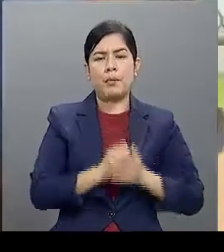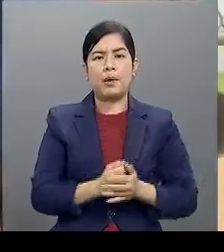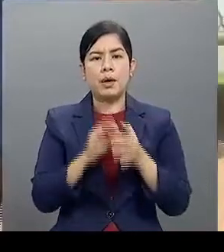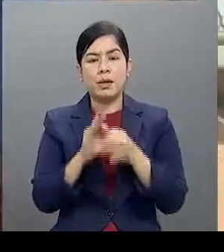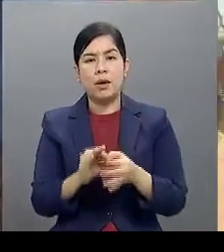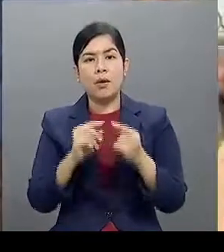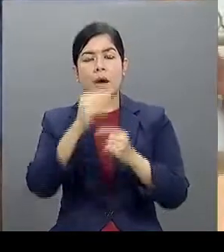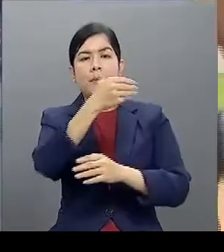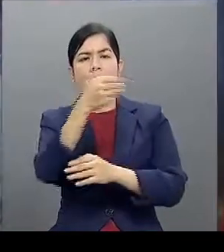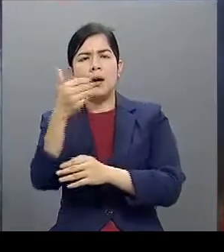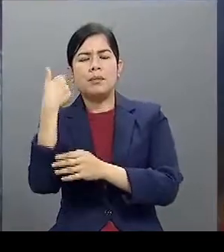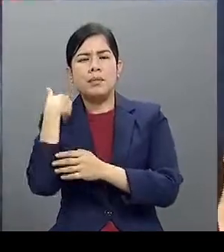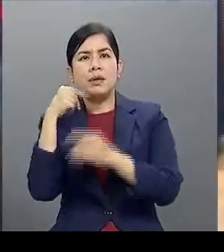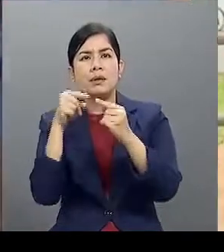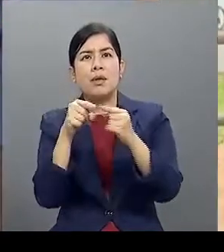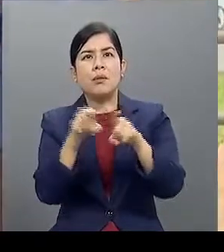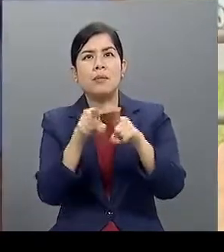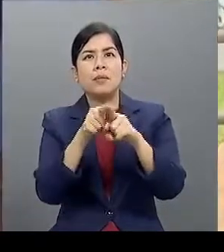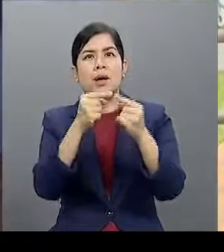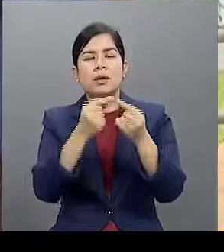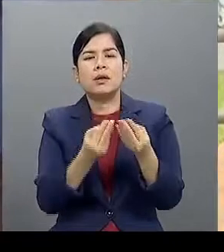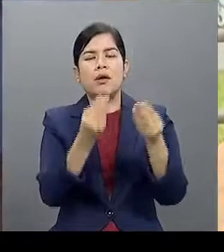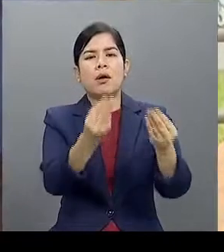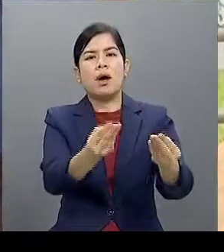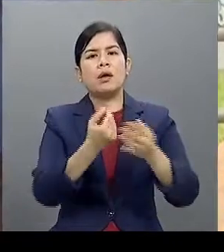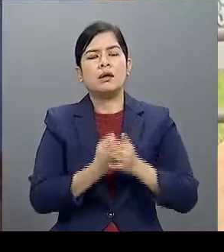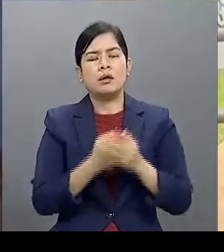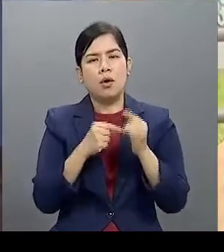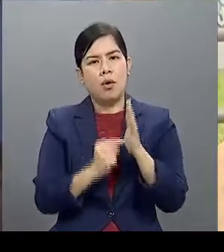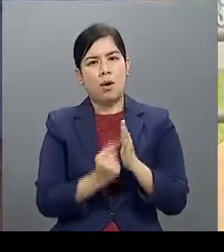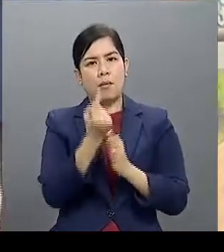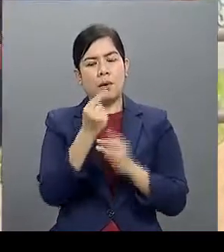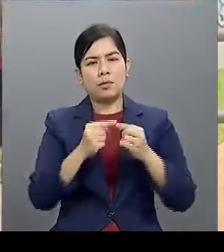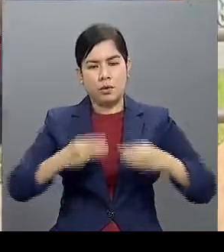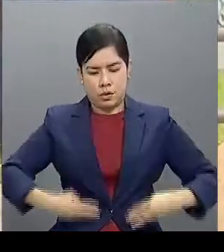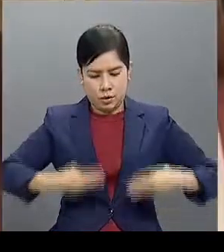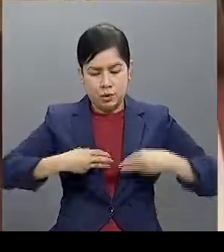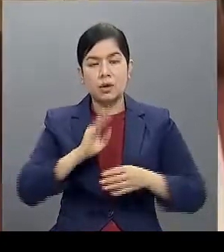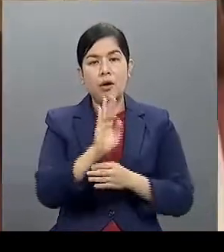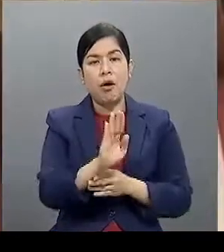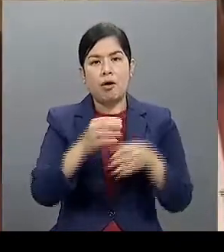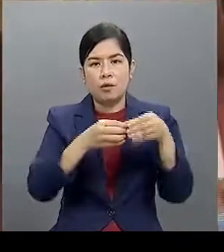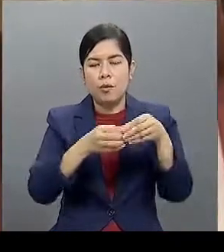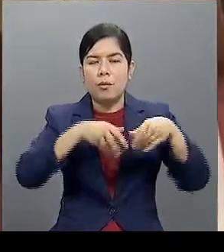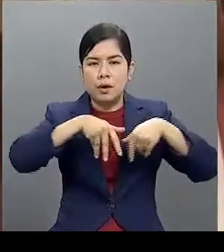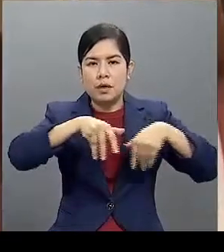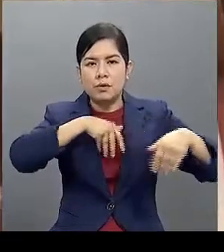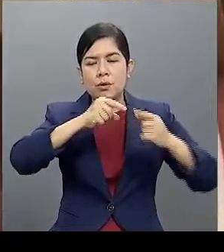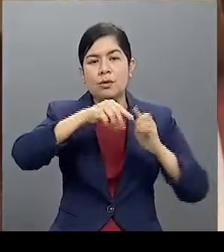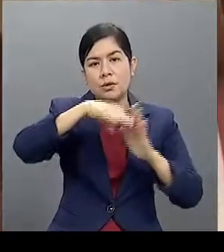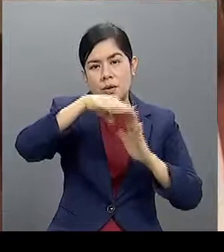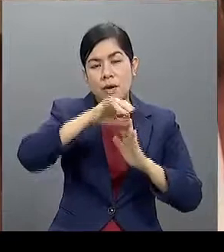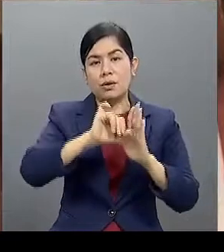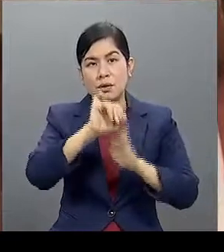ะเป็นสัญลักษณ์การเฉลิมฉลองและสร้างความเป็นมงคลชาวเชียงใหม่ชาวล้านนานะครับยังเชื่อว่าการถวายตุงให้กับคน